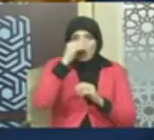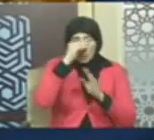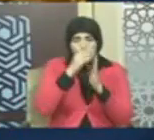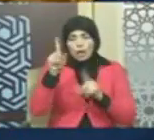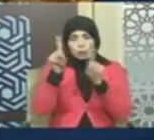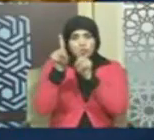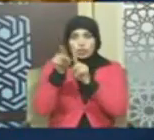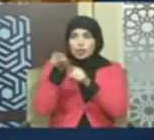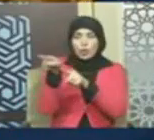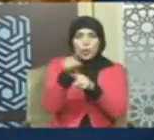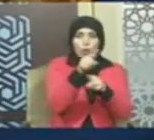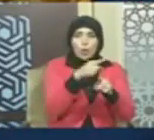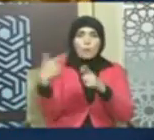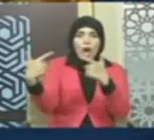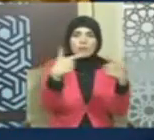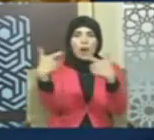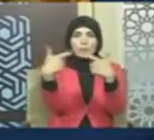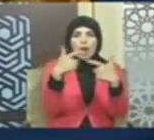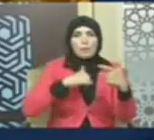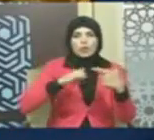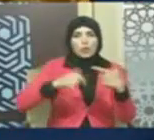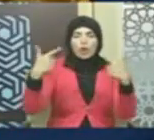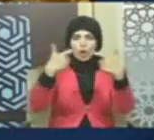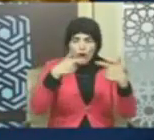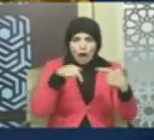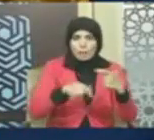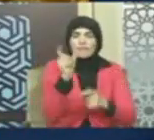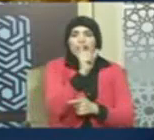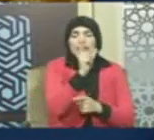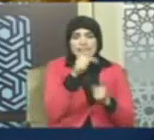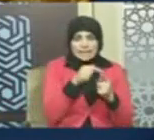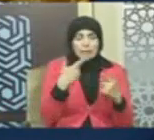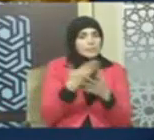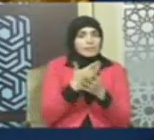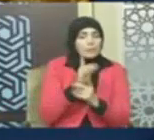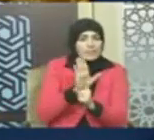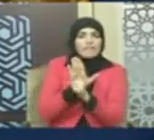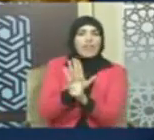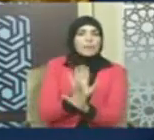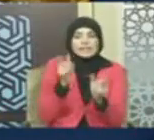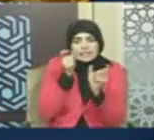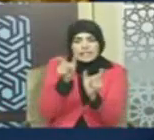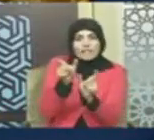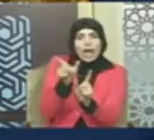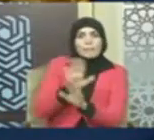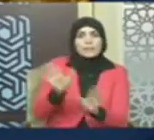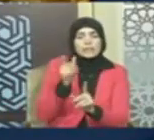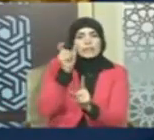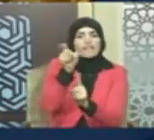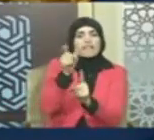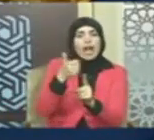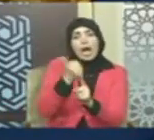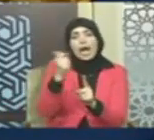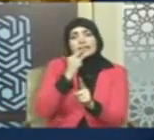بأيام. والحرب في الإسلام حرب دفاعية، وسماها القرآن أياما: يوم